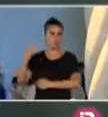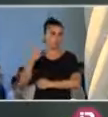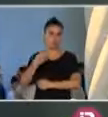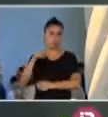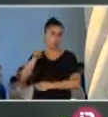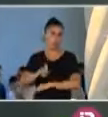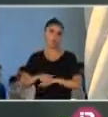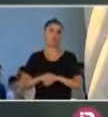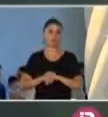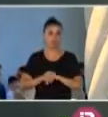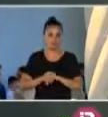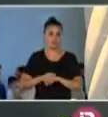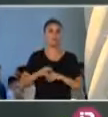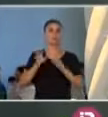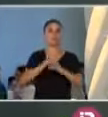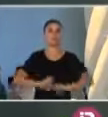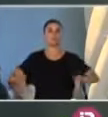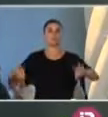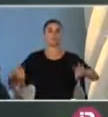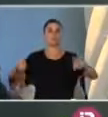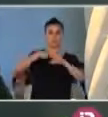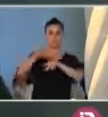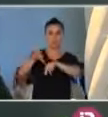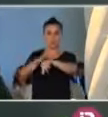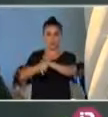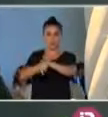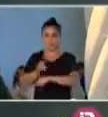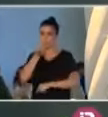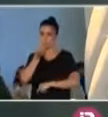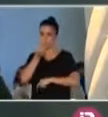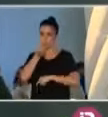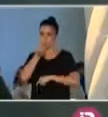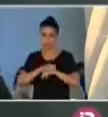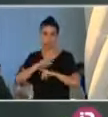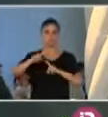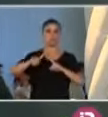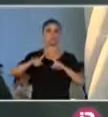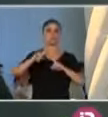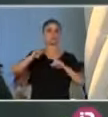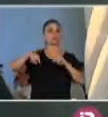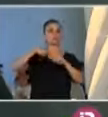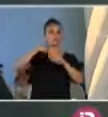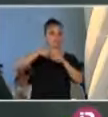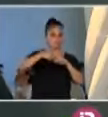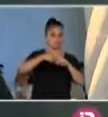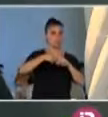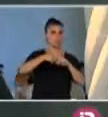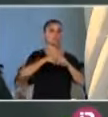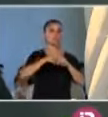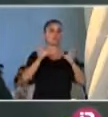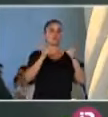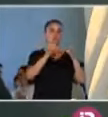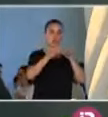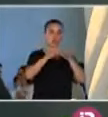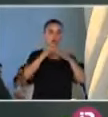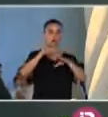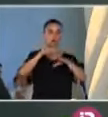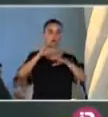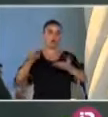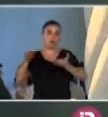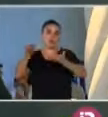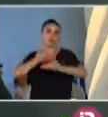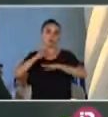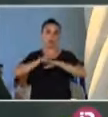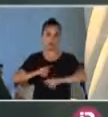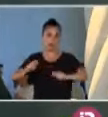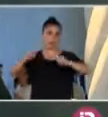Mallorca, Unides Podem i el Partit Socialista, i els partits amb els quals tenim acords d'investidura, Més per Menorca i